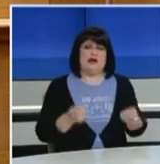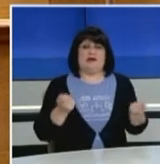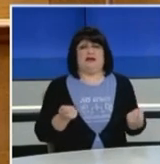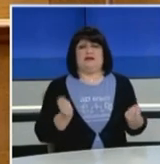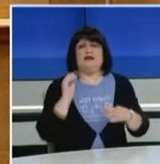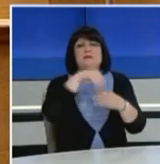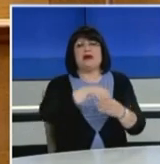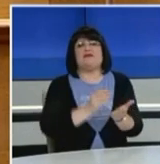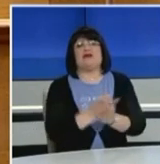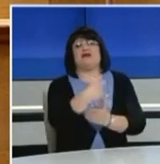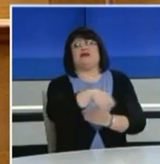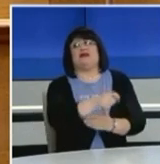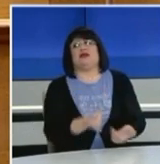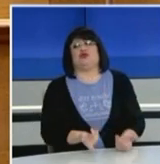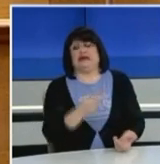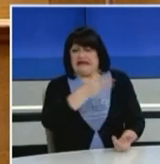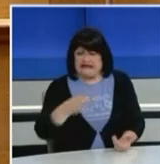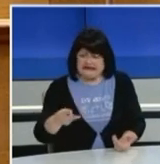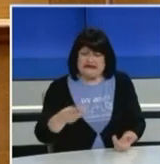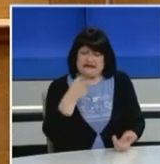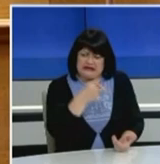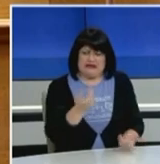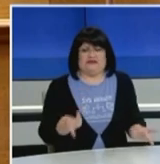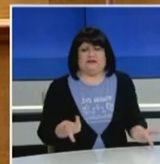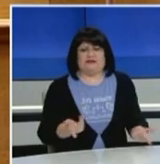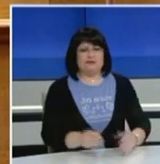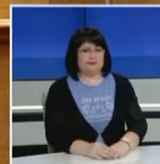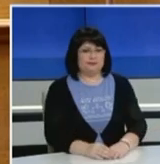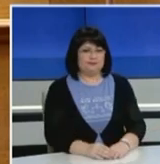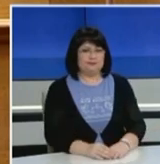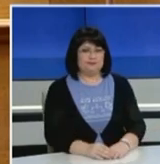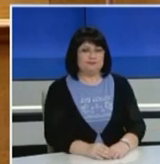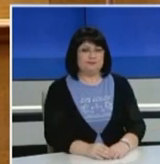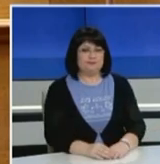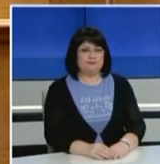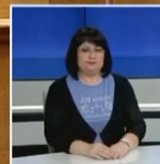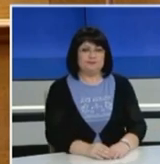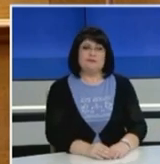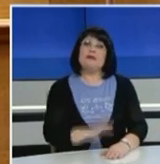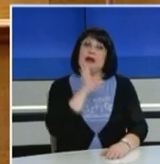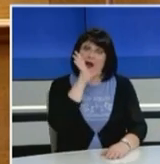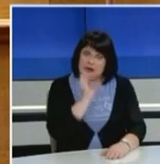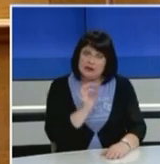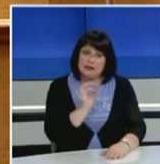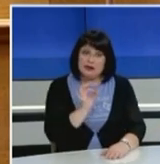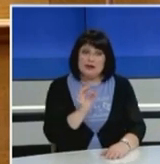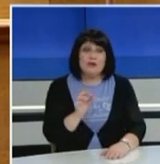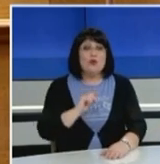διαδικασία και εσείς, κύριοι του ΣΥΡΙΖΑ. Αλήθεια, δεν αρνηθήκατε όλοι